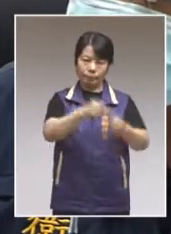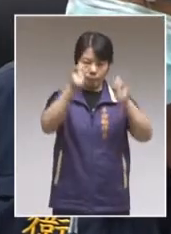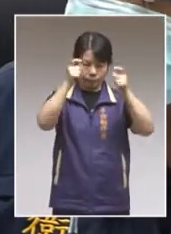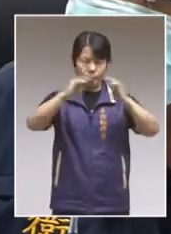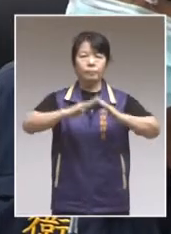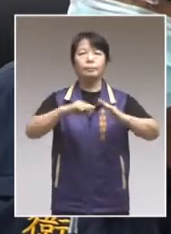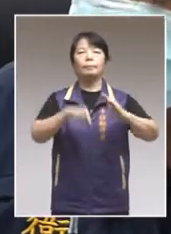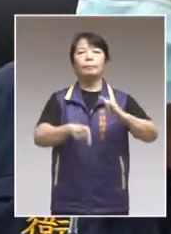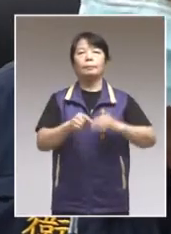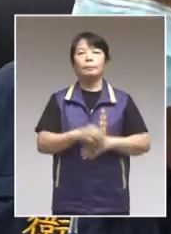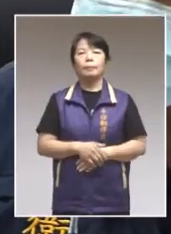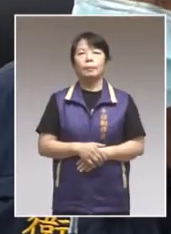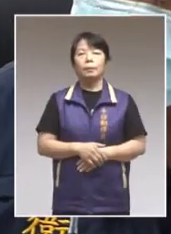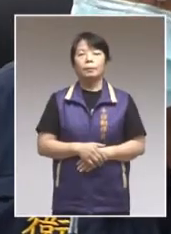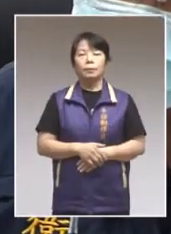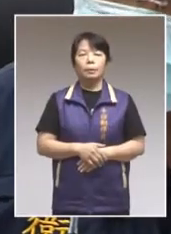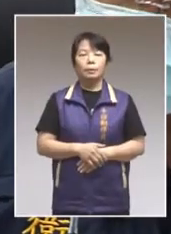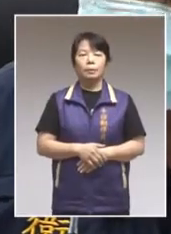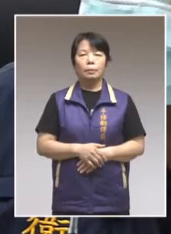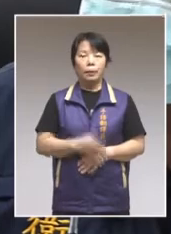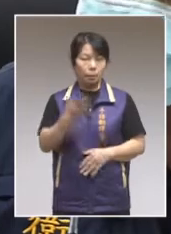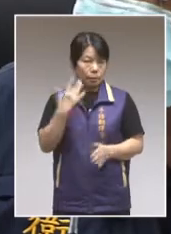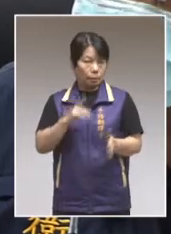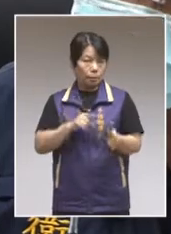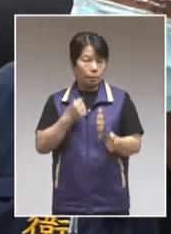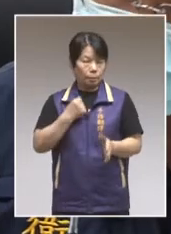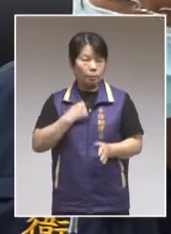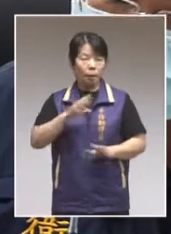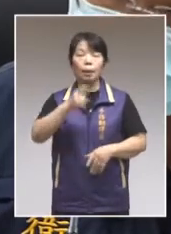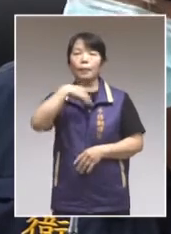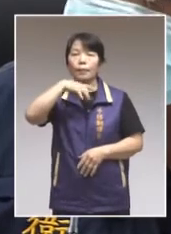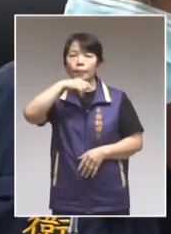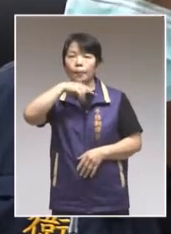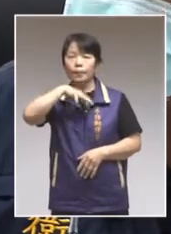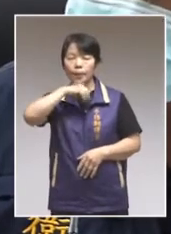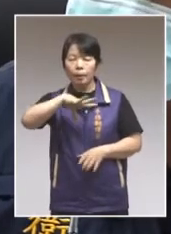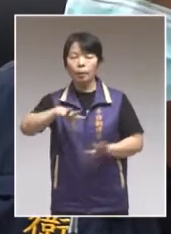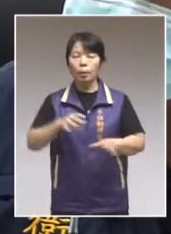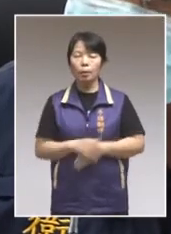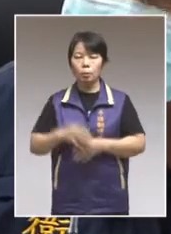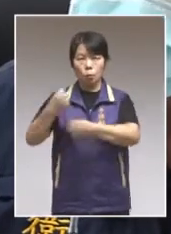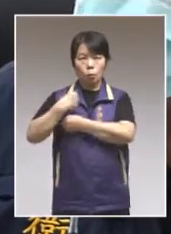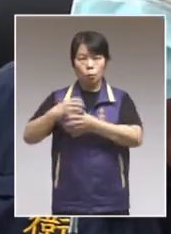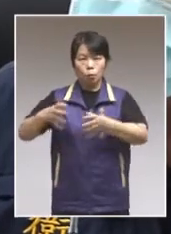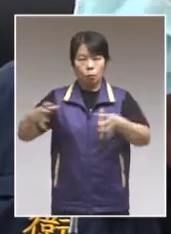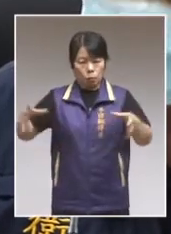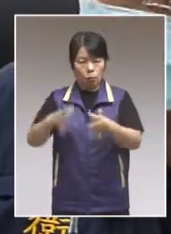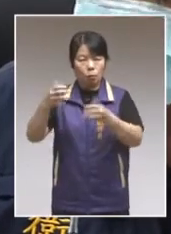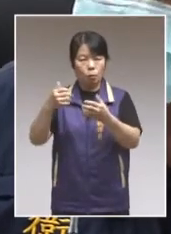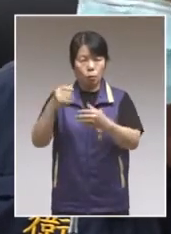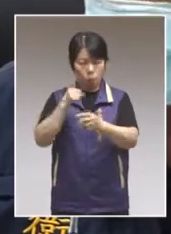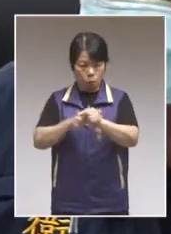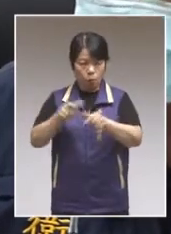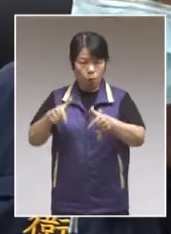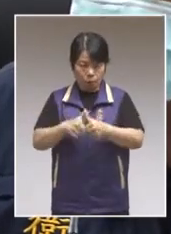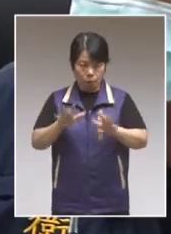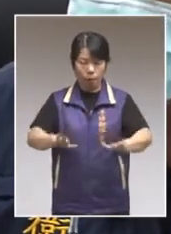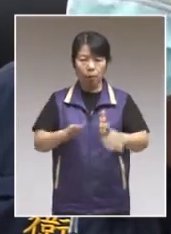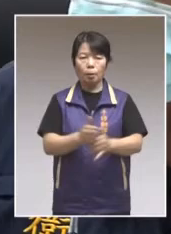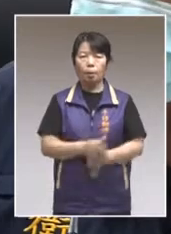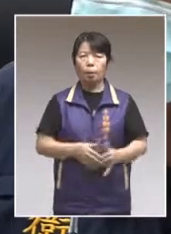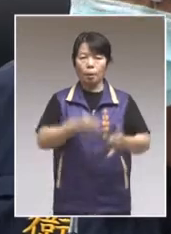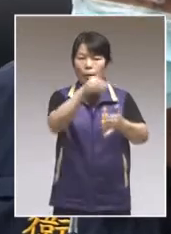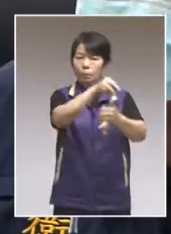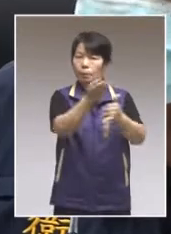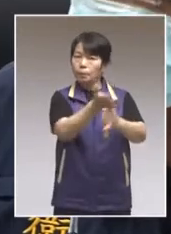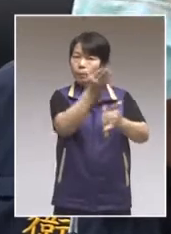分包含着我们之前已经知道的，在屏东有一个这个集运中心，那北部、中部也都有这样子的一个状，北